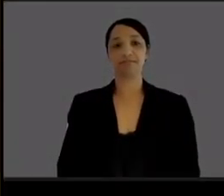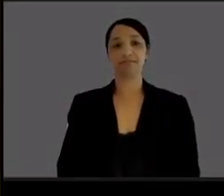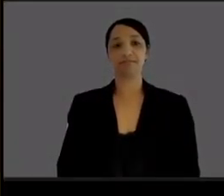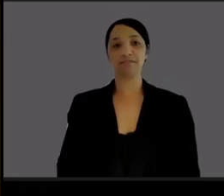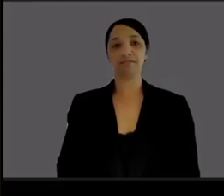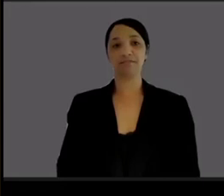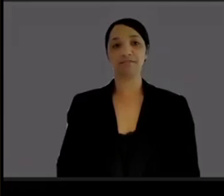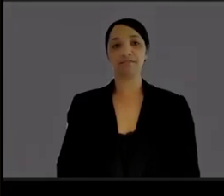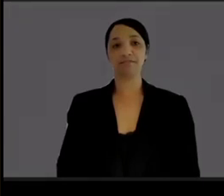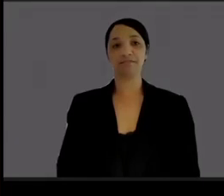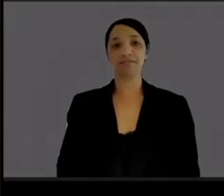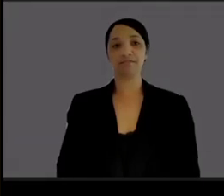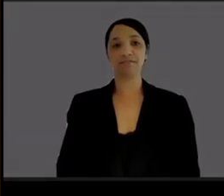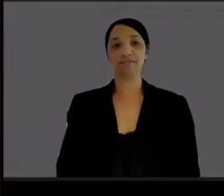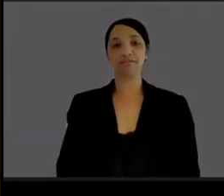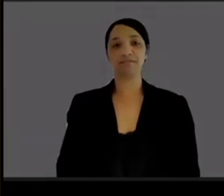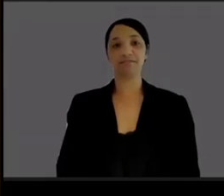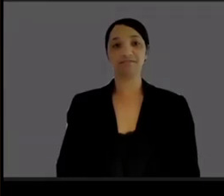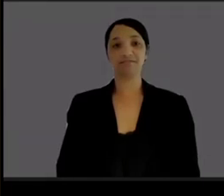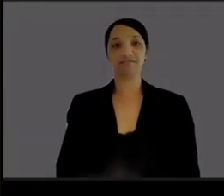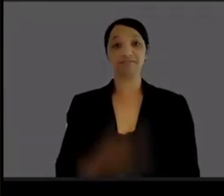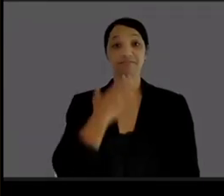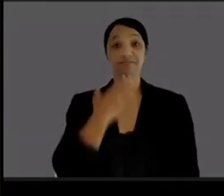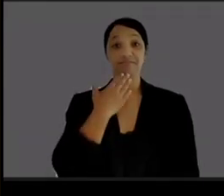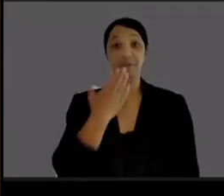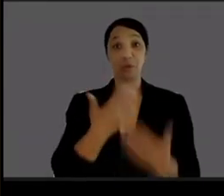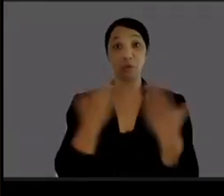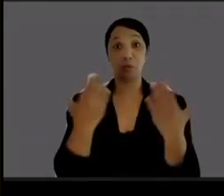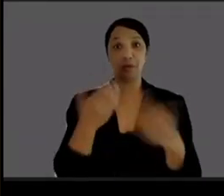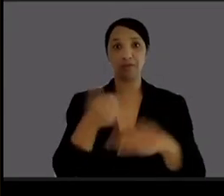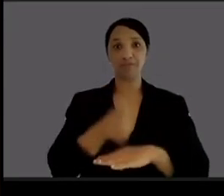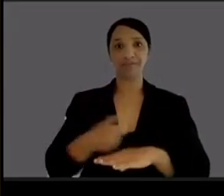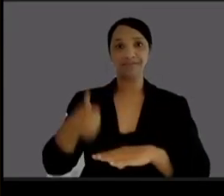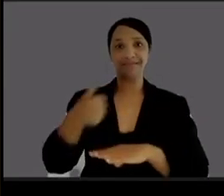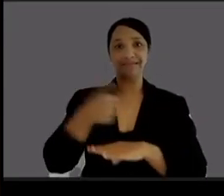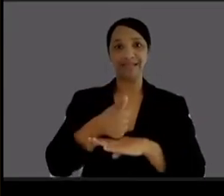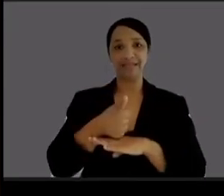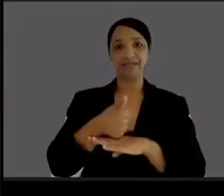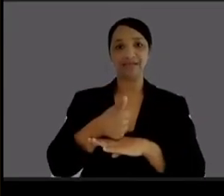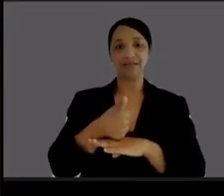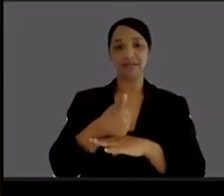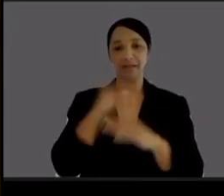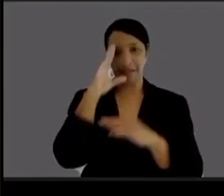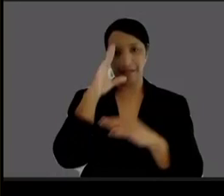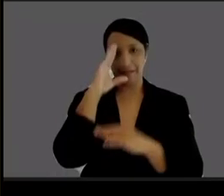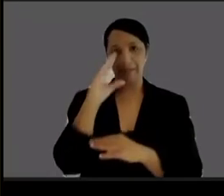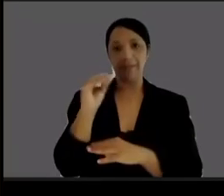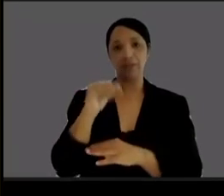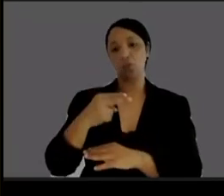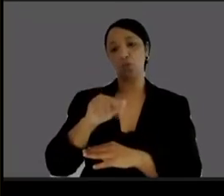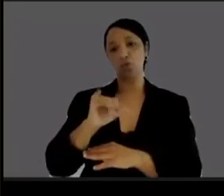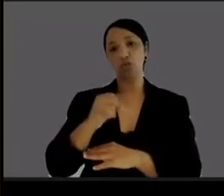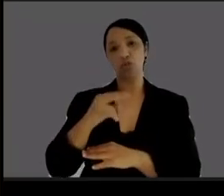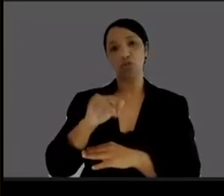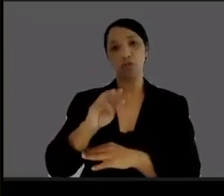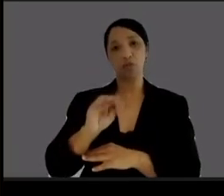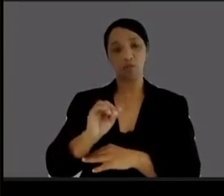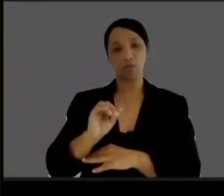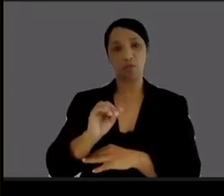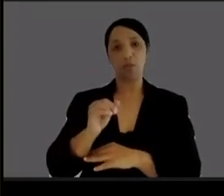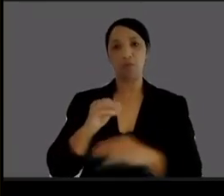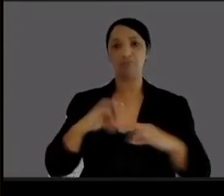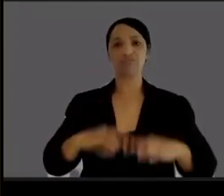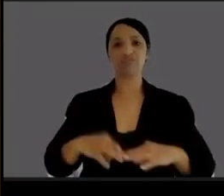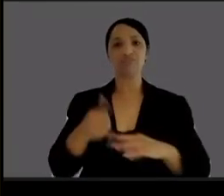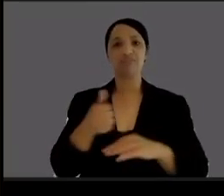どうぞおはようございますえ閣下え岸田総理えそしてご席